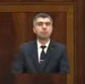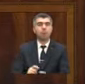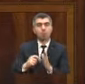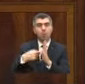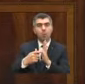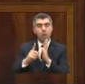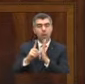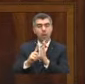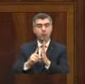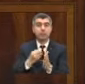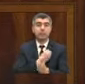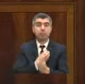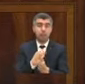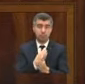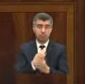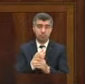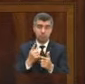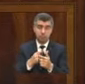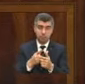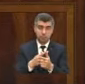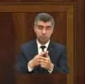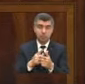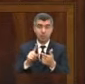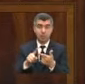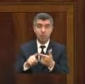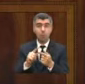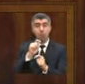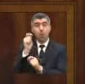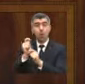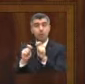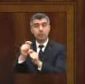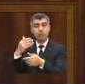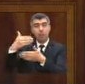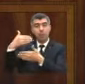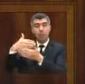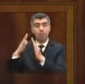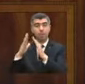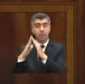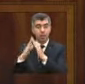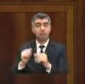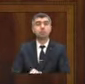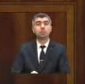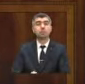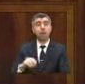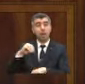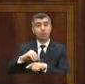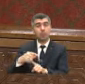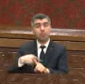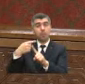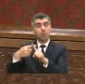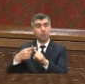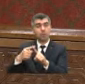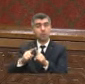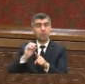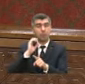بفئة الأطباء، مشروع المرسوم الخاص بفئة المهندسين المعماريين، لتنضاف إلى المراسيم التي